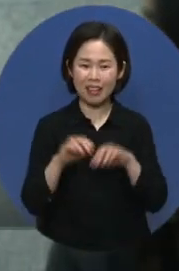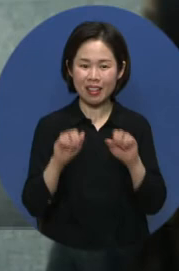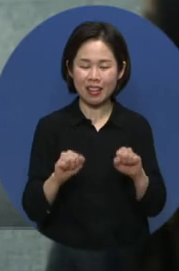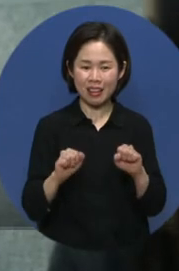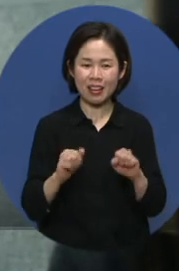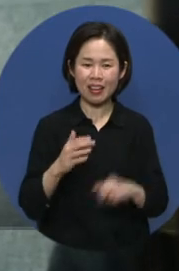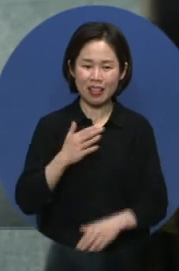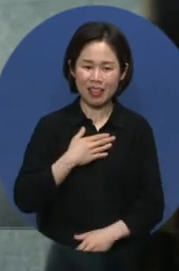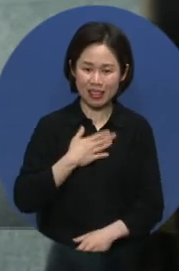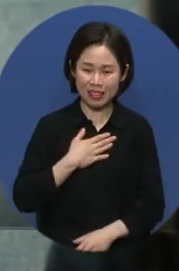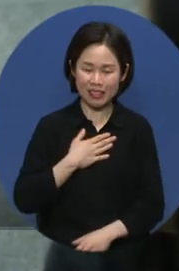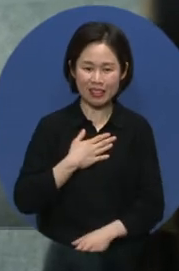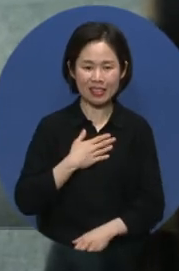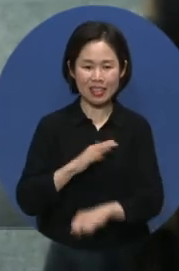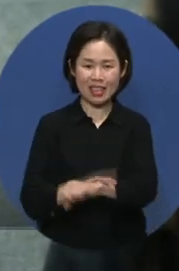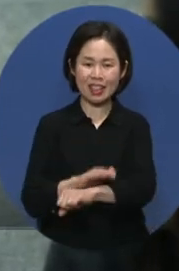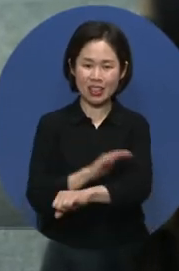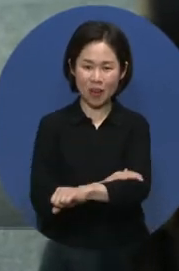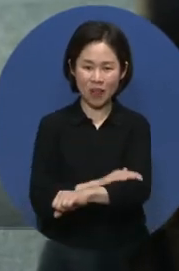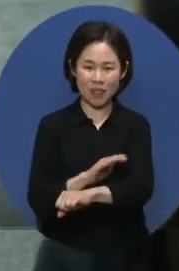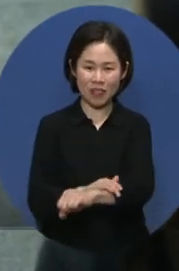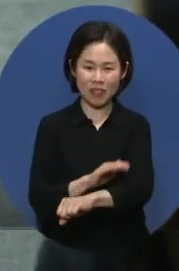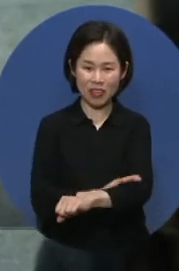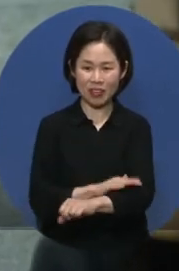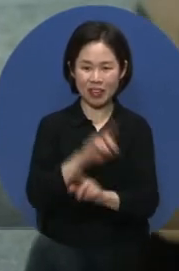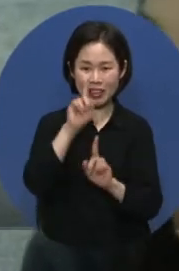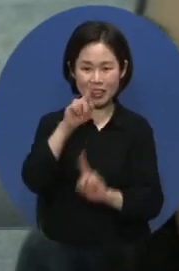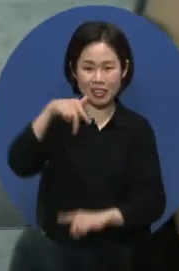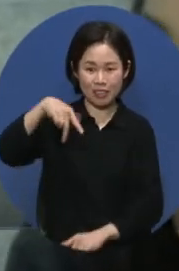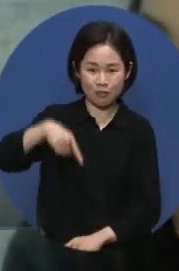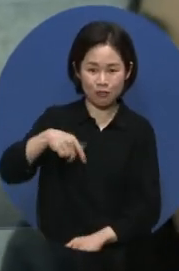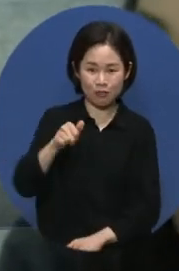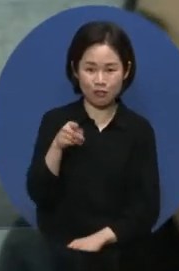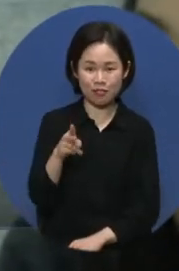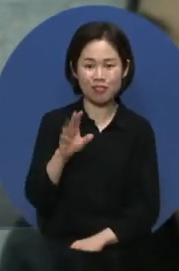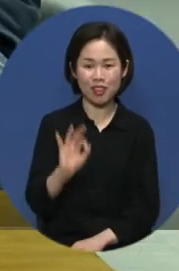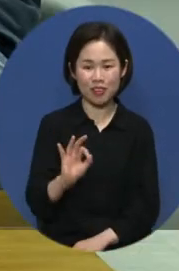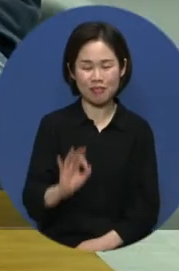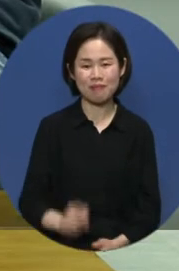안녕하세요. 소소의 인터넷 일하고 있는 이정희입니다.